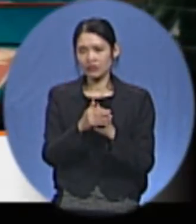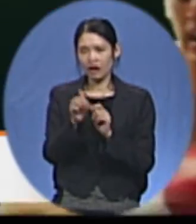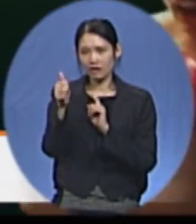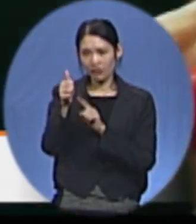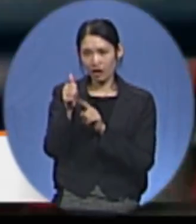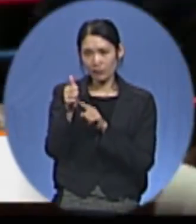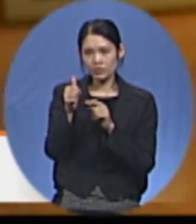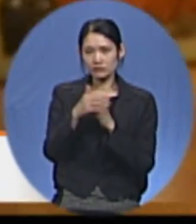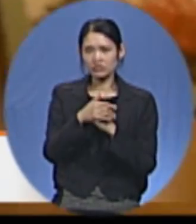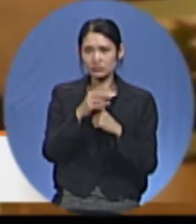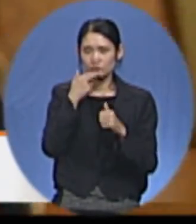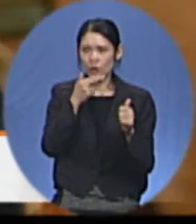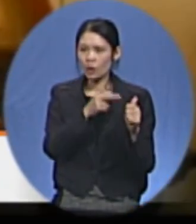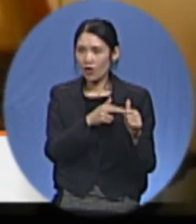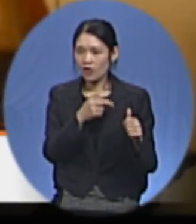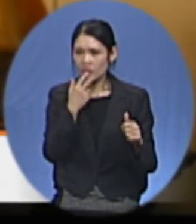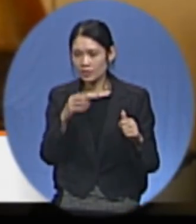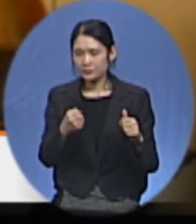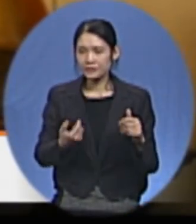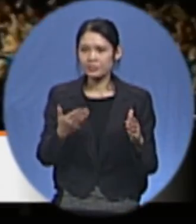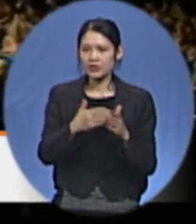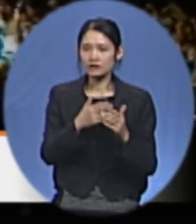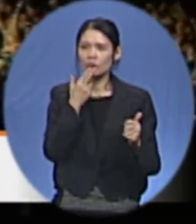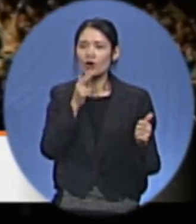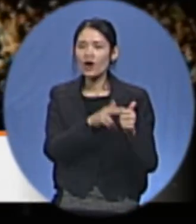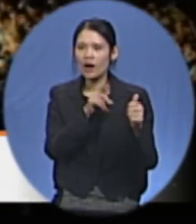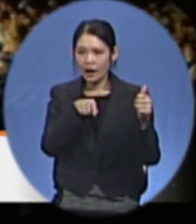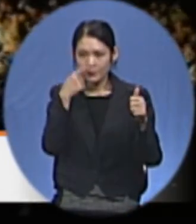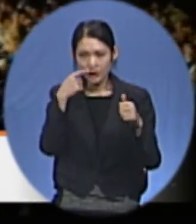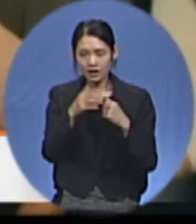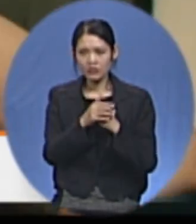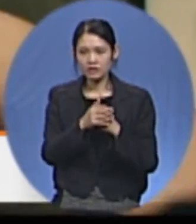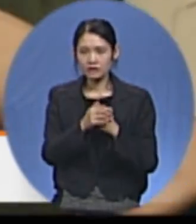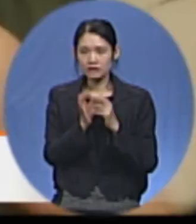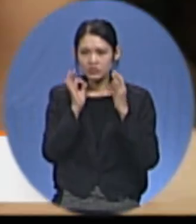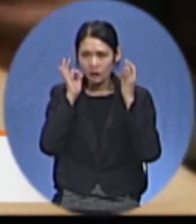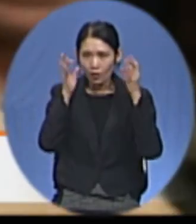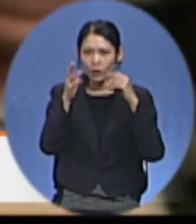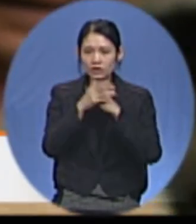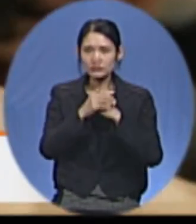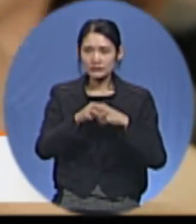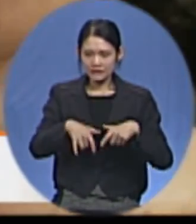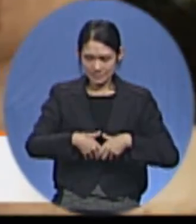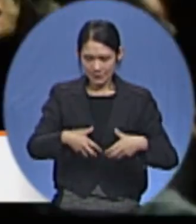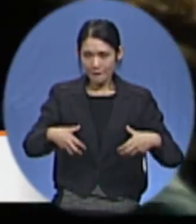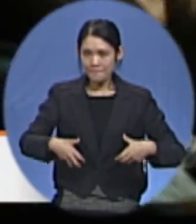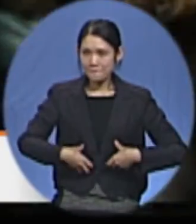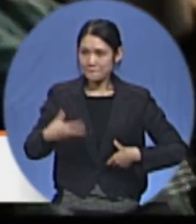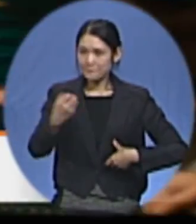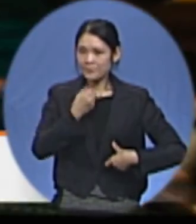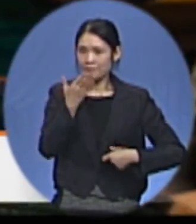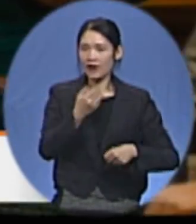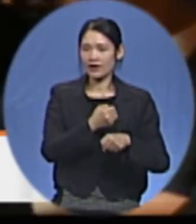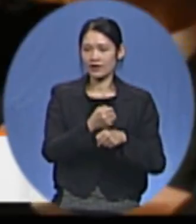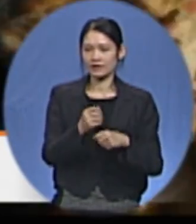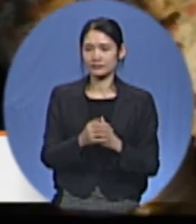케빈은 무모한 도전을 제안하고 빈하는 노력 끝에 둘은 챔피언 타이틀을 거머쥔다.